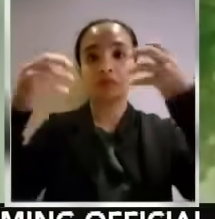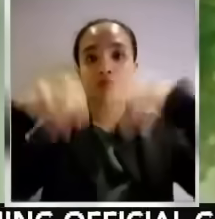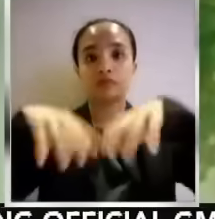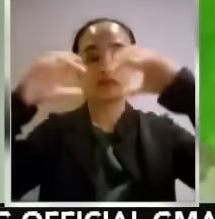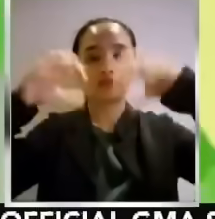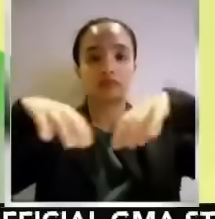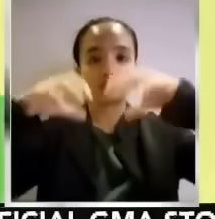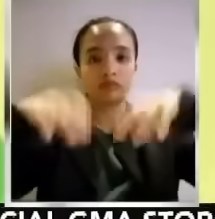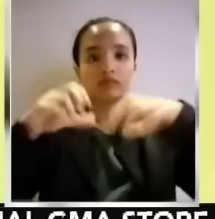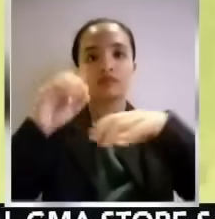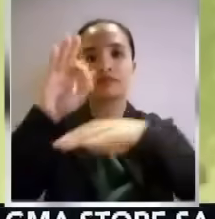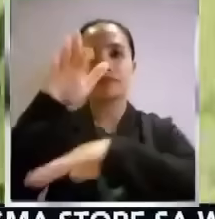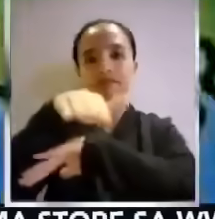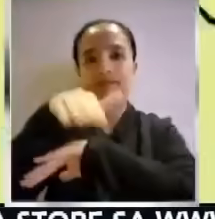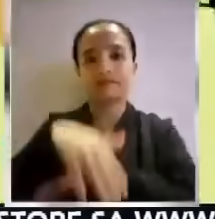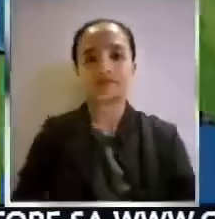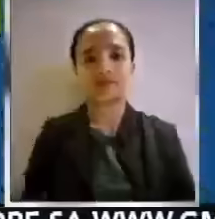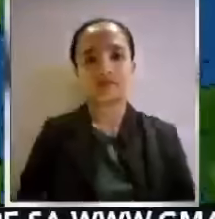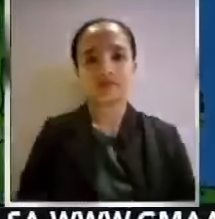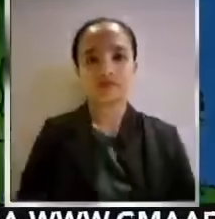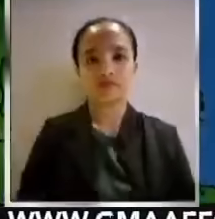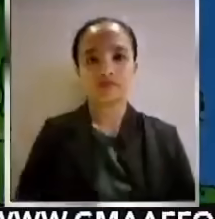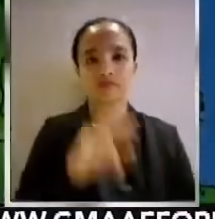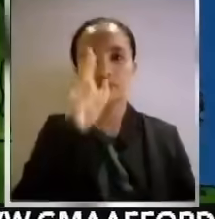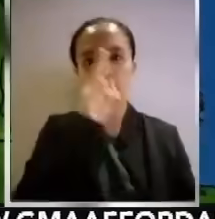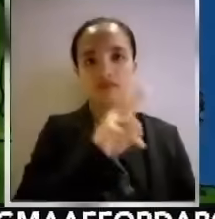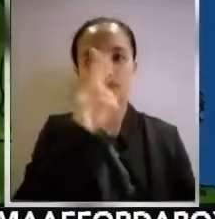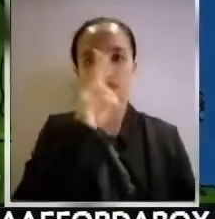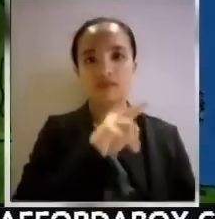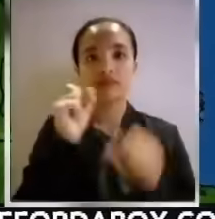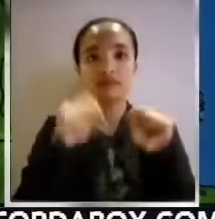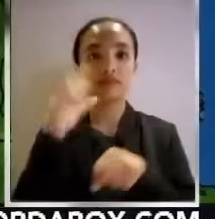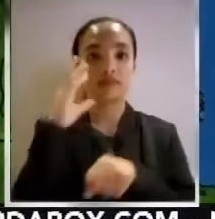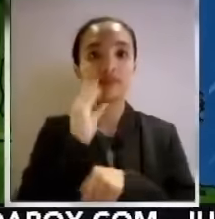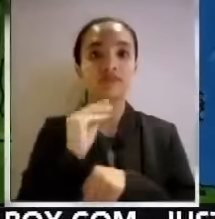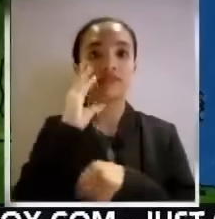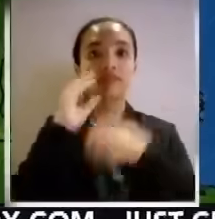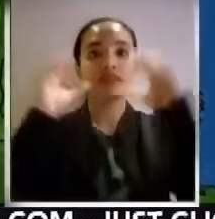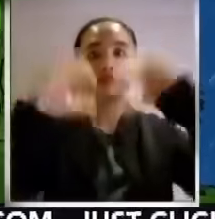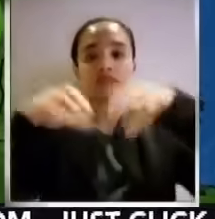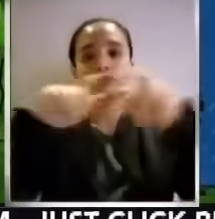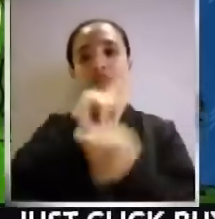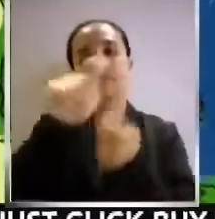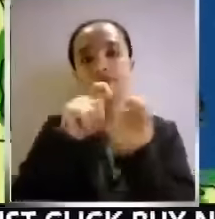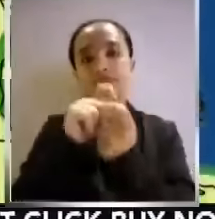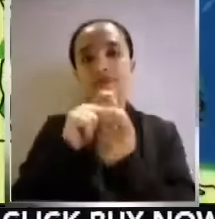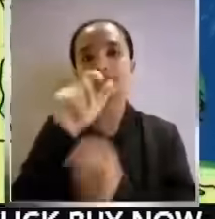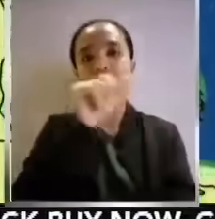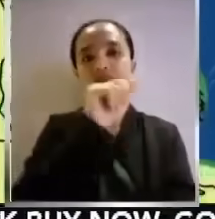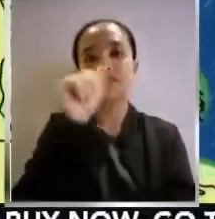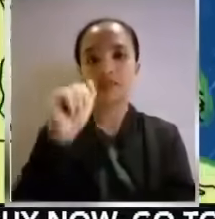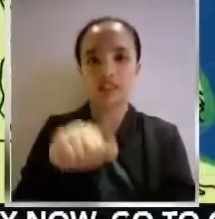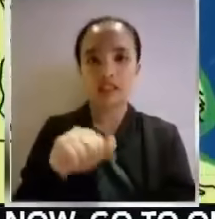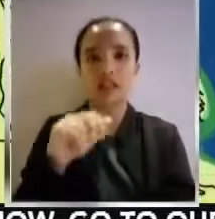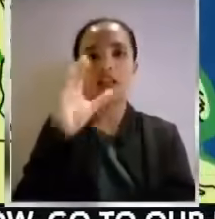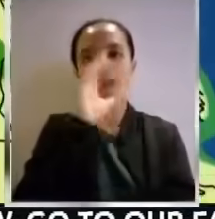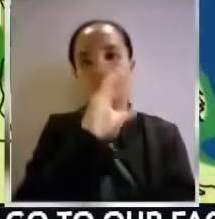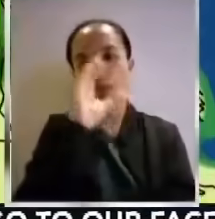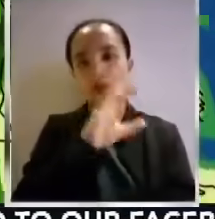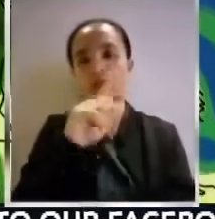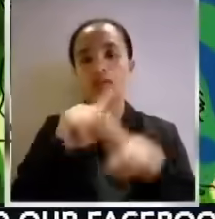ng hapon. Ang Visayas, makararanas din ng malalakas na ulan, partikular sa Antique, Cebu at ilang bahagi ng Samar